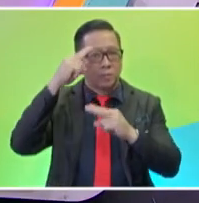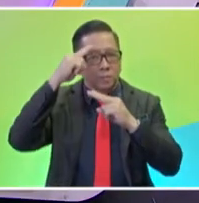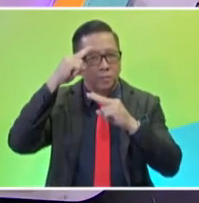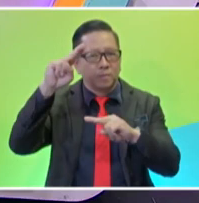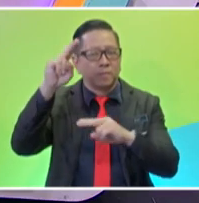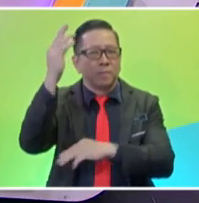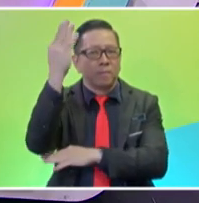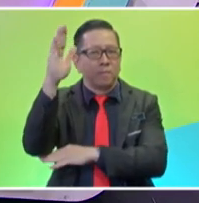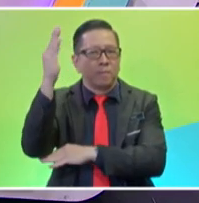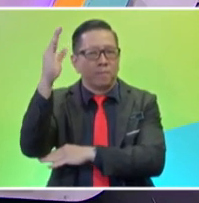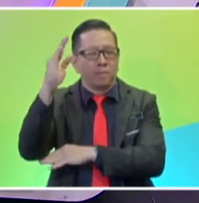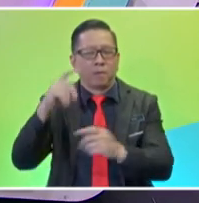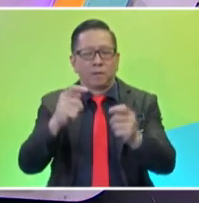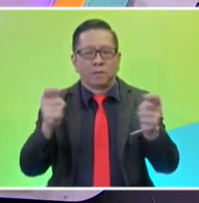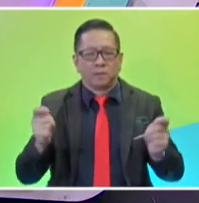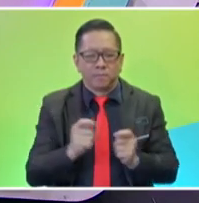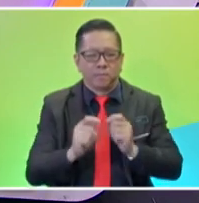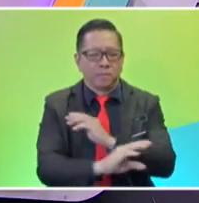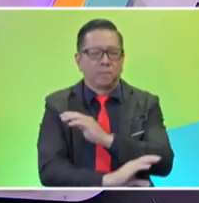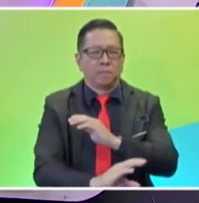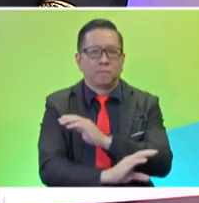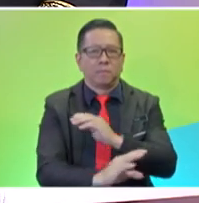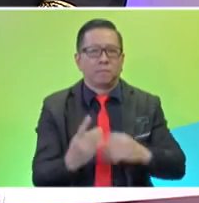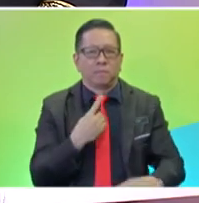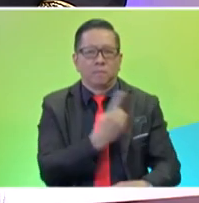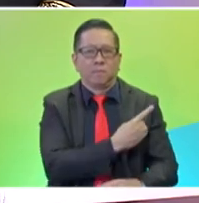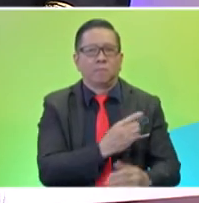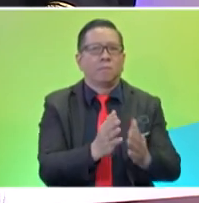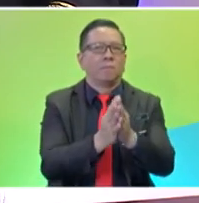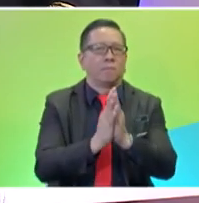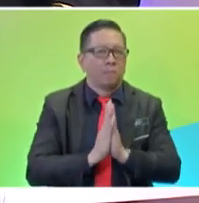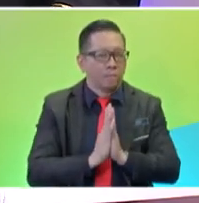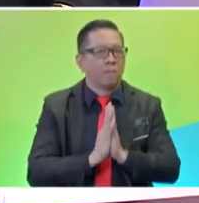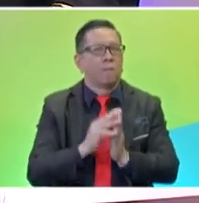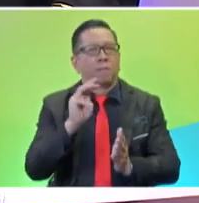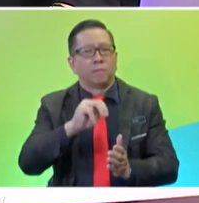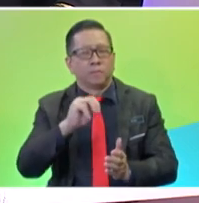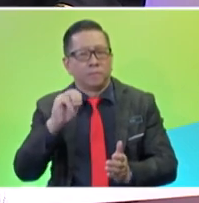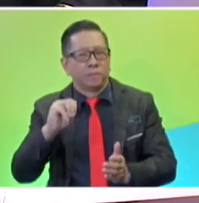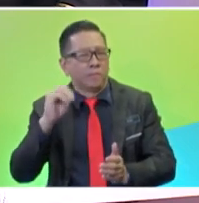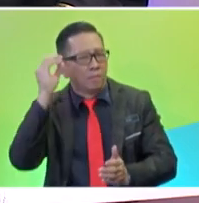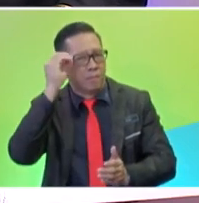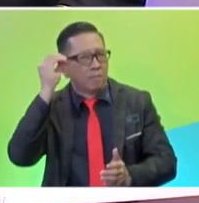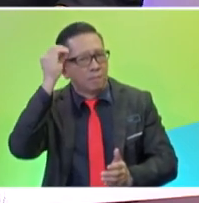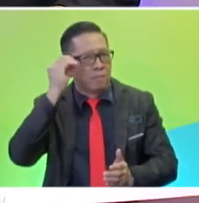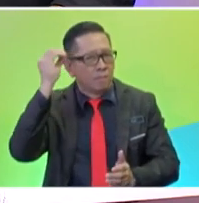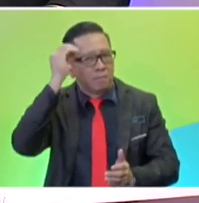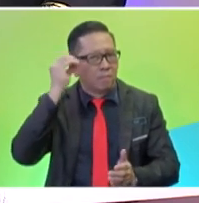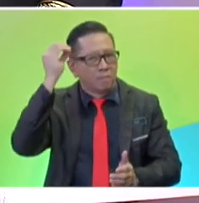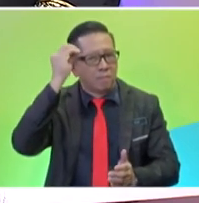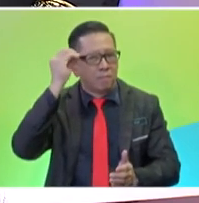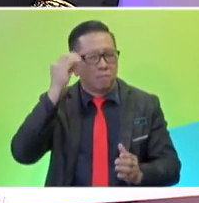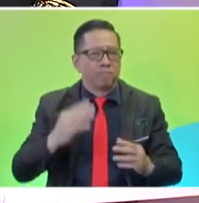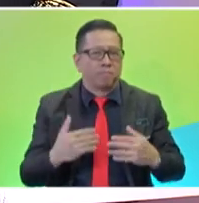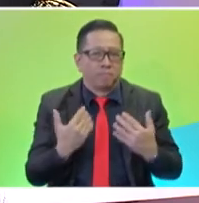darah kita jadi saya nak minta pandangan anak murid kita karena mudik kita yang ada 4 orang